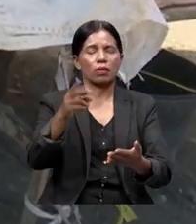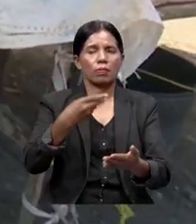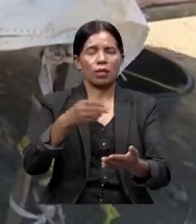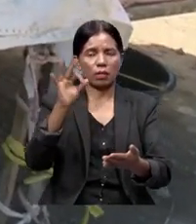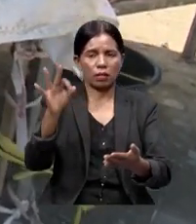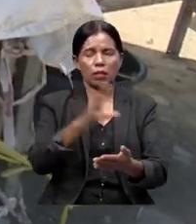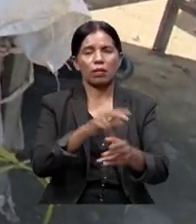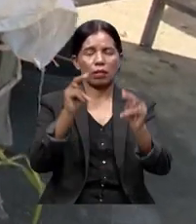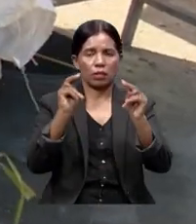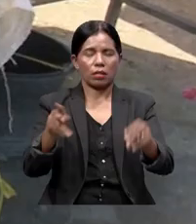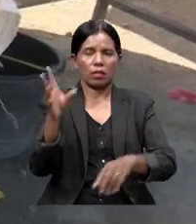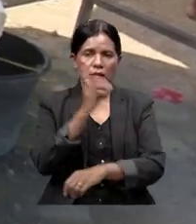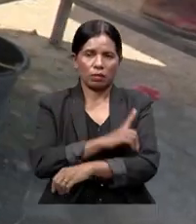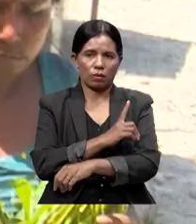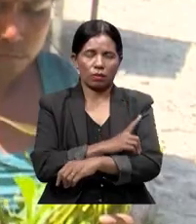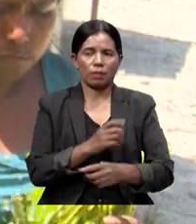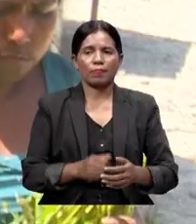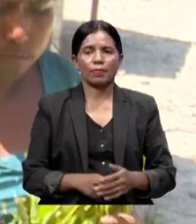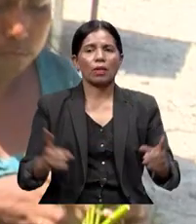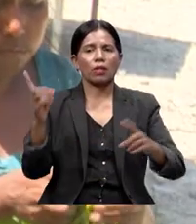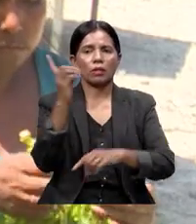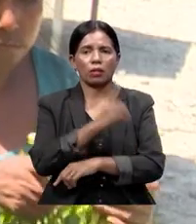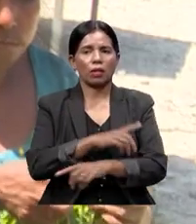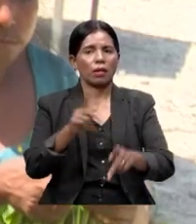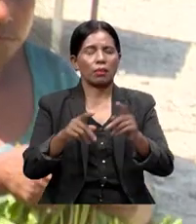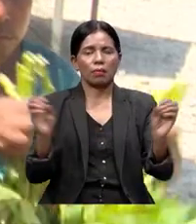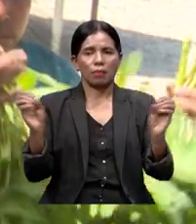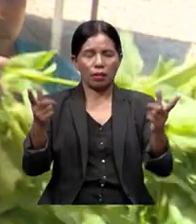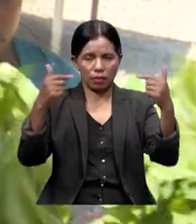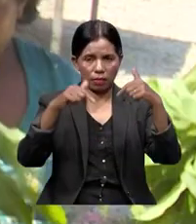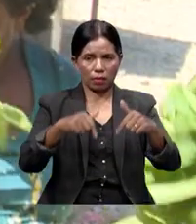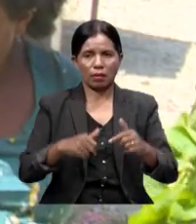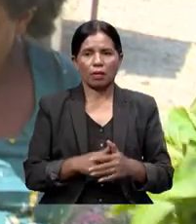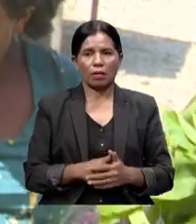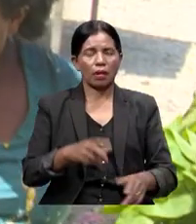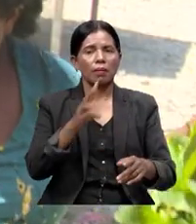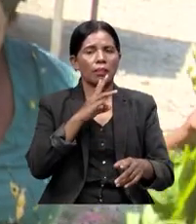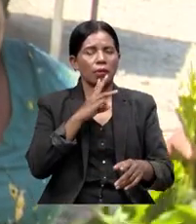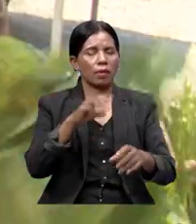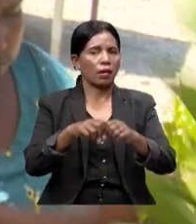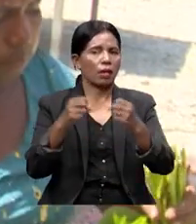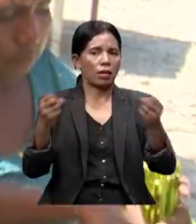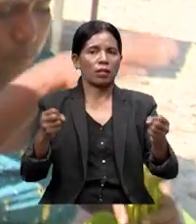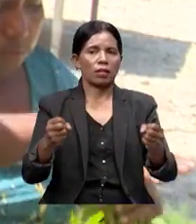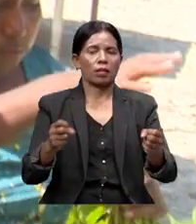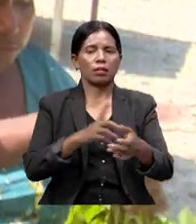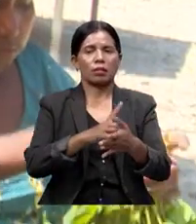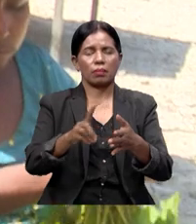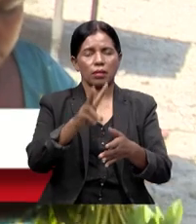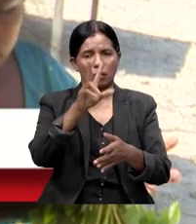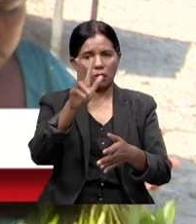no necessidade lor loron. To agora nene nunca de ema sema kato tamame. To ba besira nemos at mos fula semana